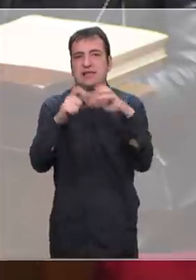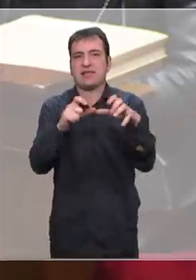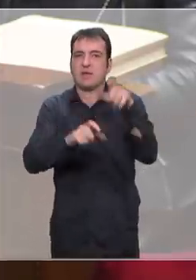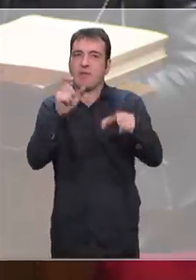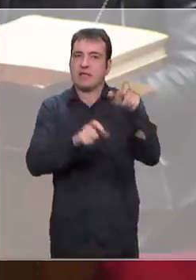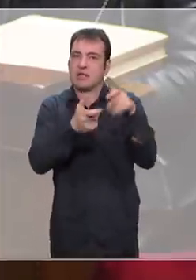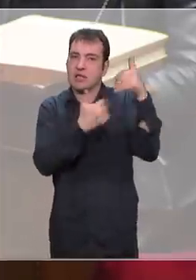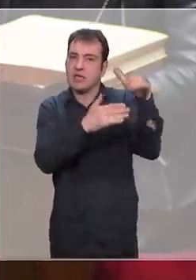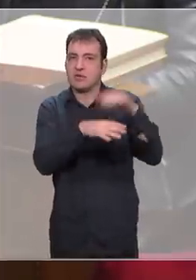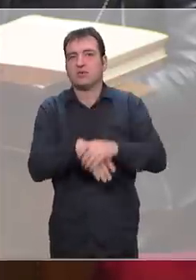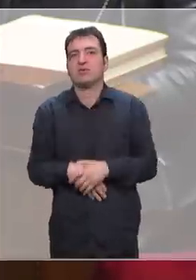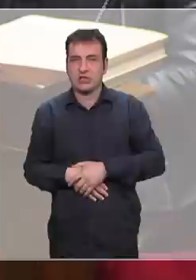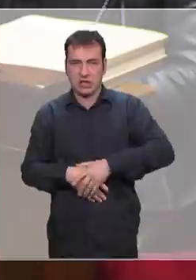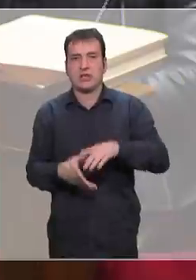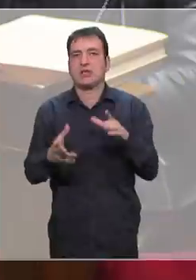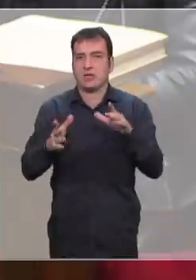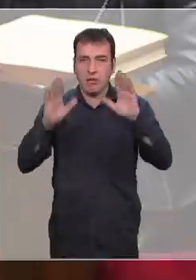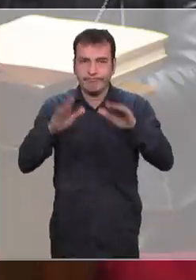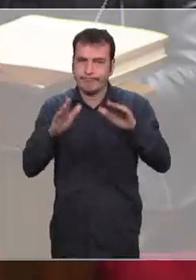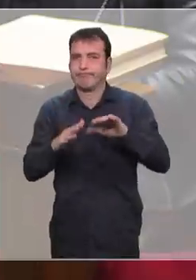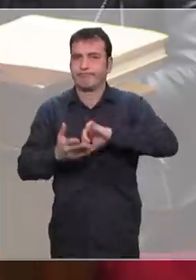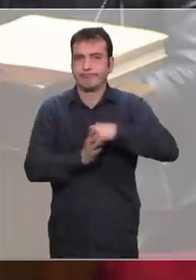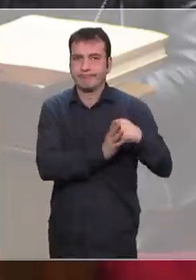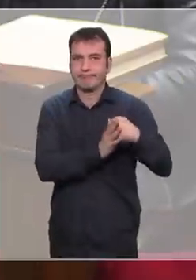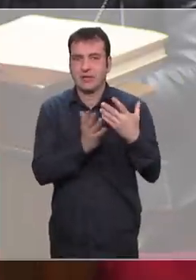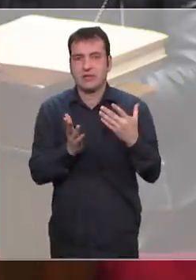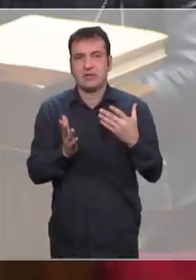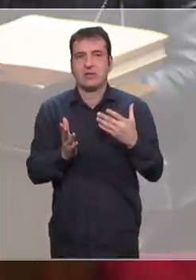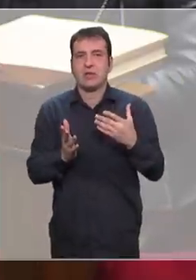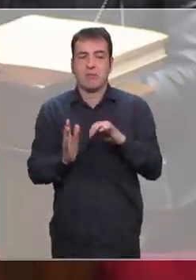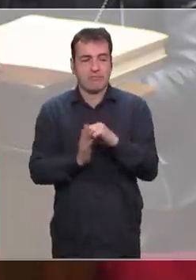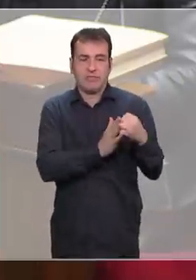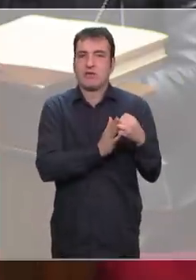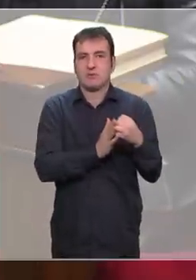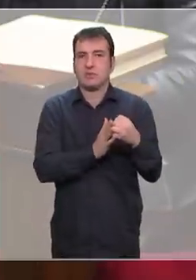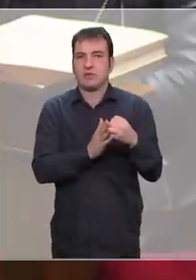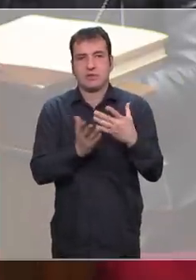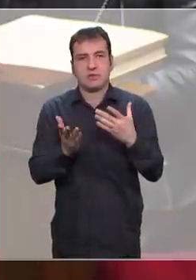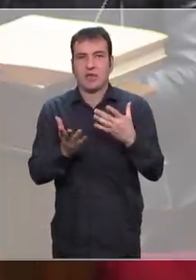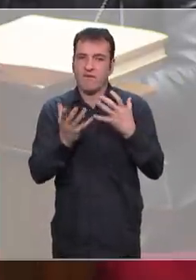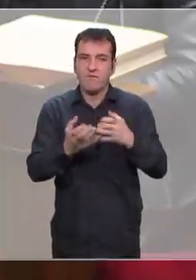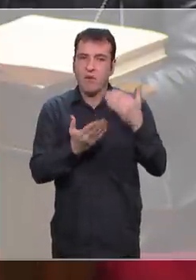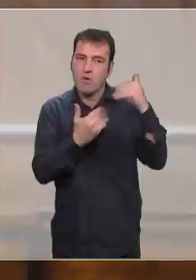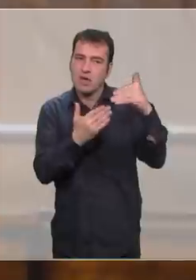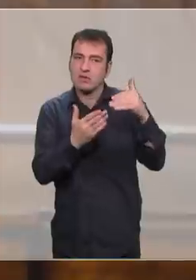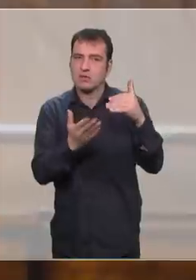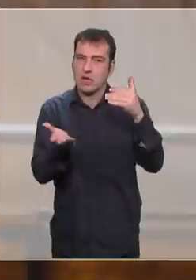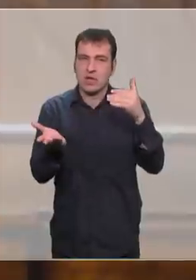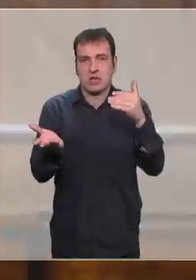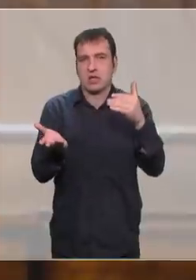étrangers radicalisés. Notre priorité absolue est d'expulser les étrangers